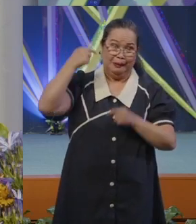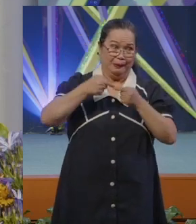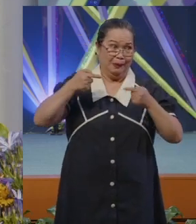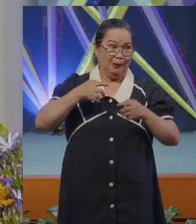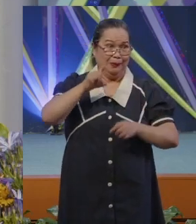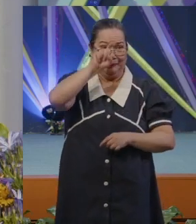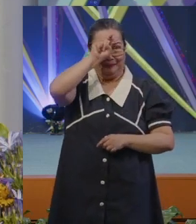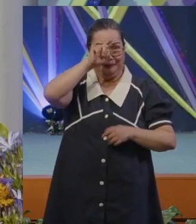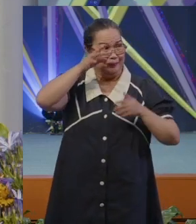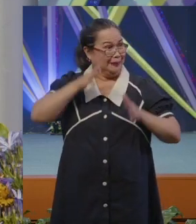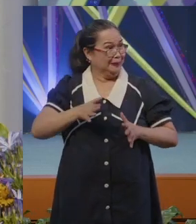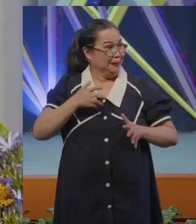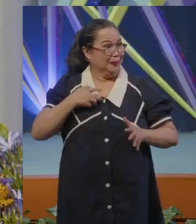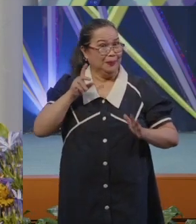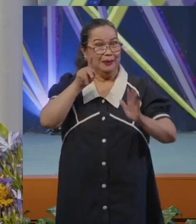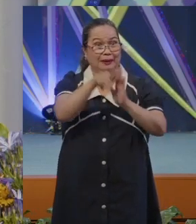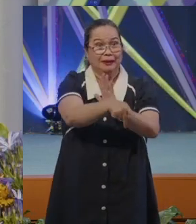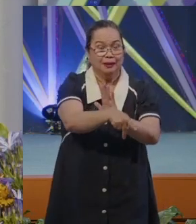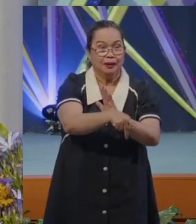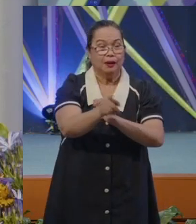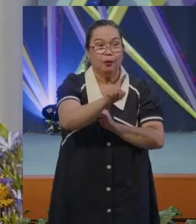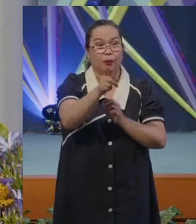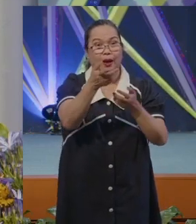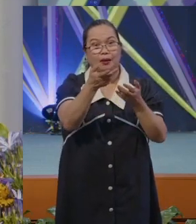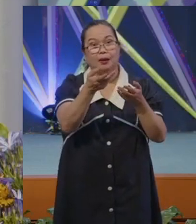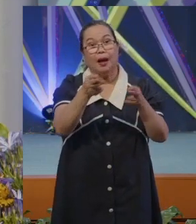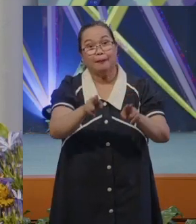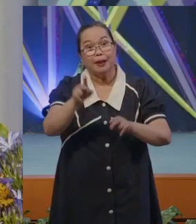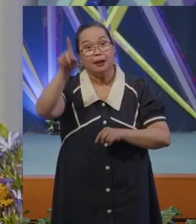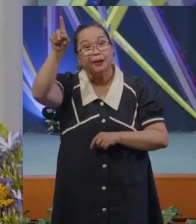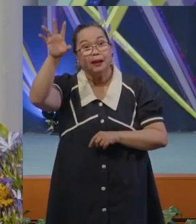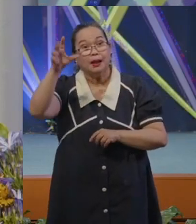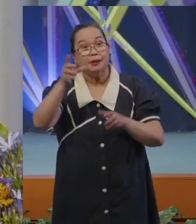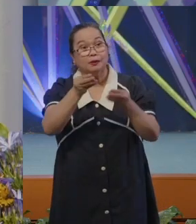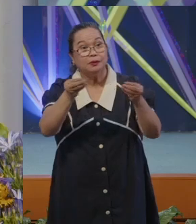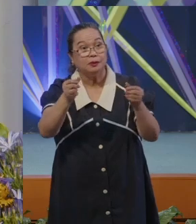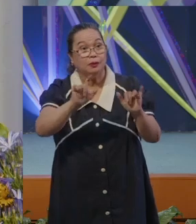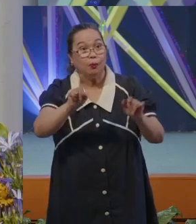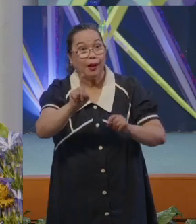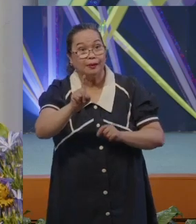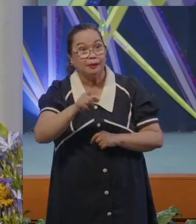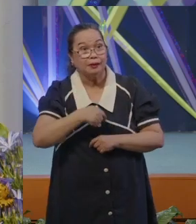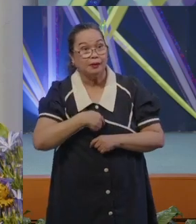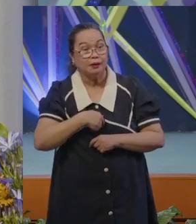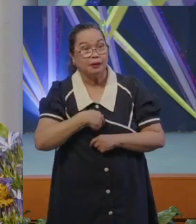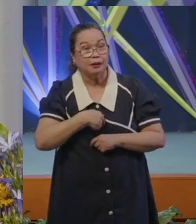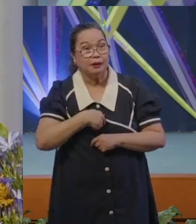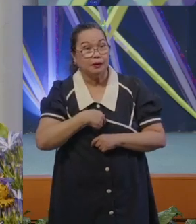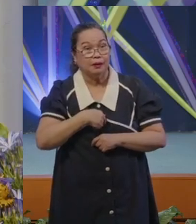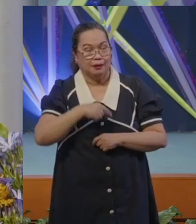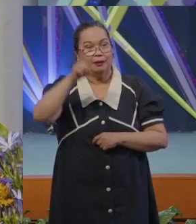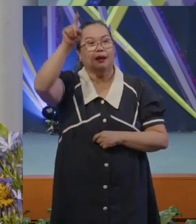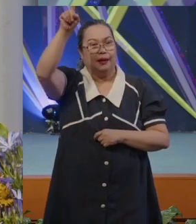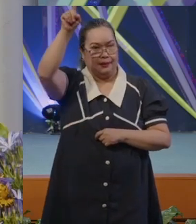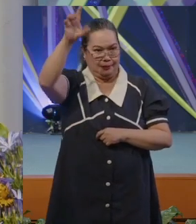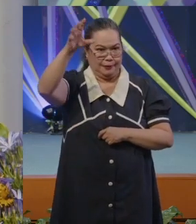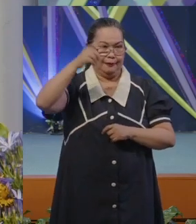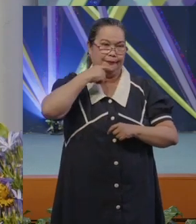Egyptians. Anong naging solusyon ng Diyos? Simple. Hinati niya yung Red